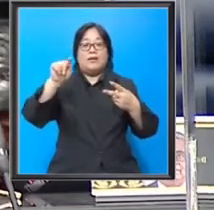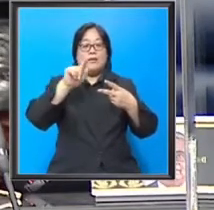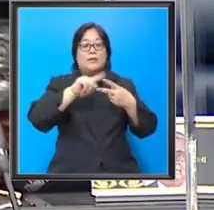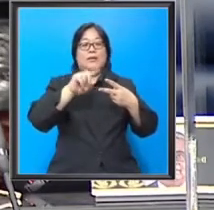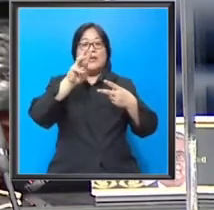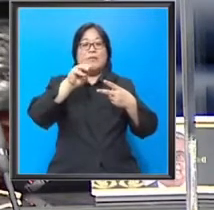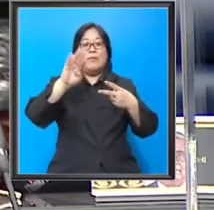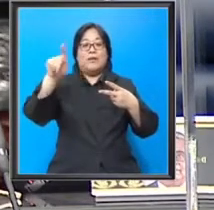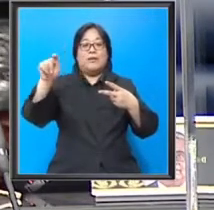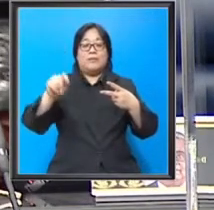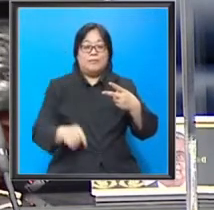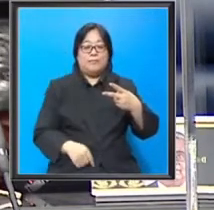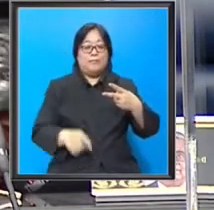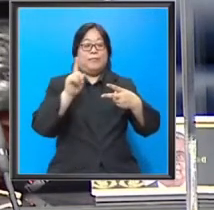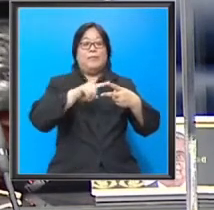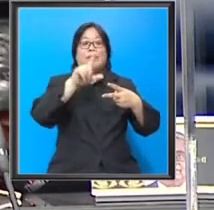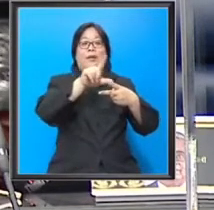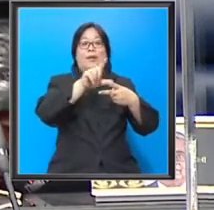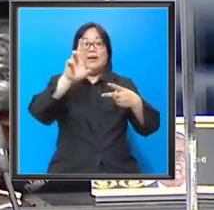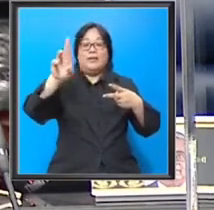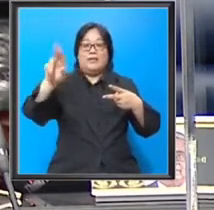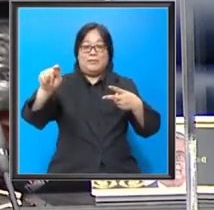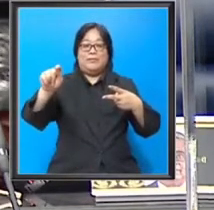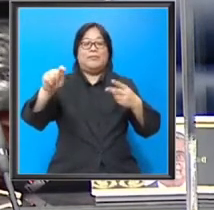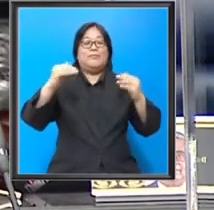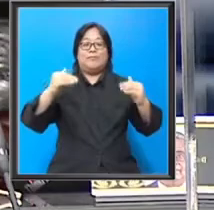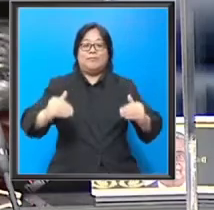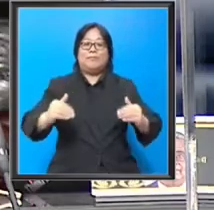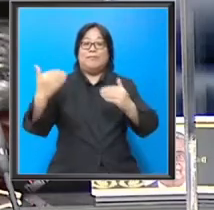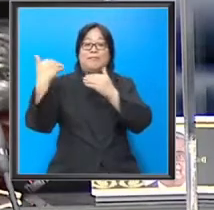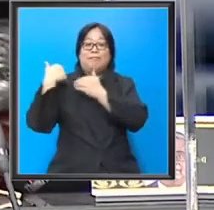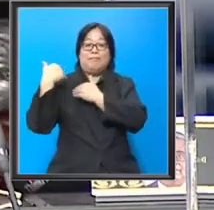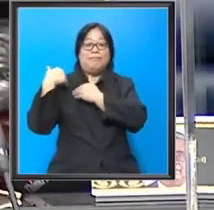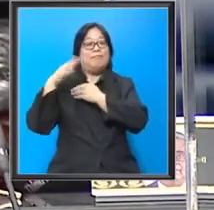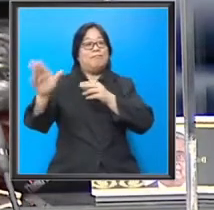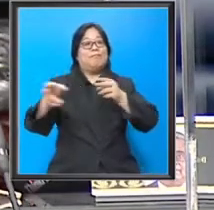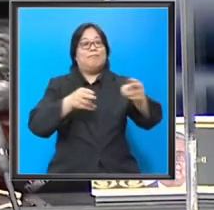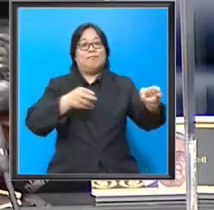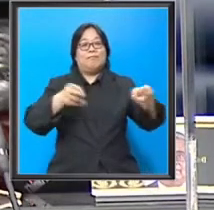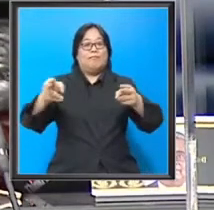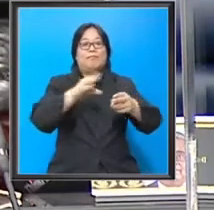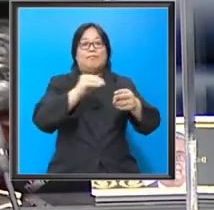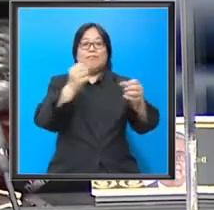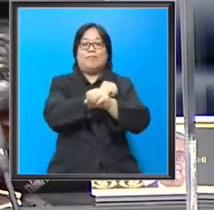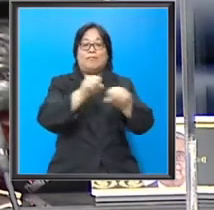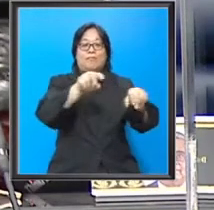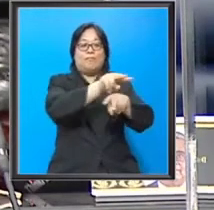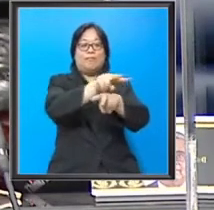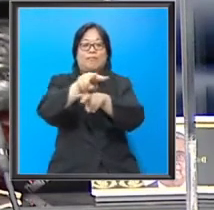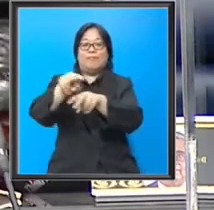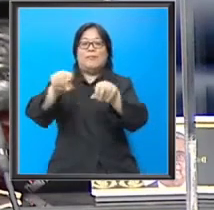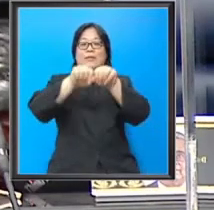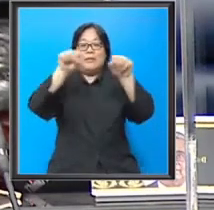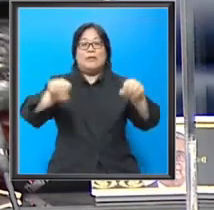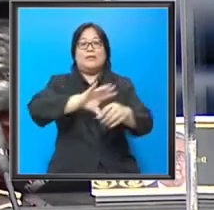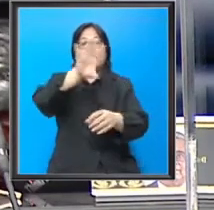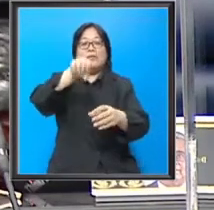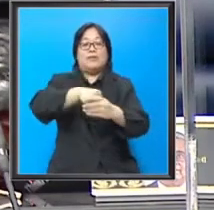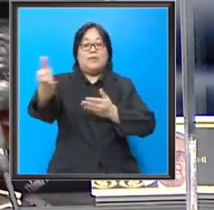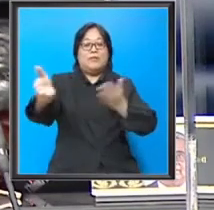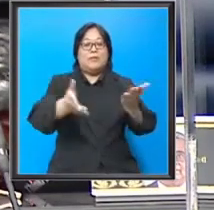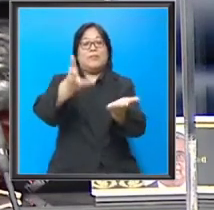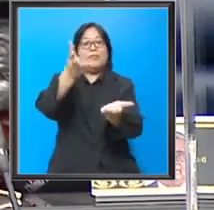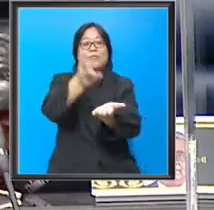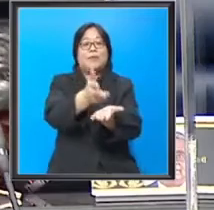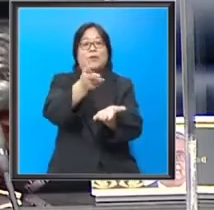MRT bagi penghematan elarti prasarana petunjuk bertanggung jawab mengurus dan menyelesaikan termasuk